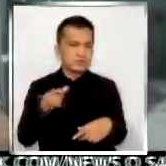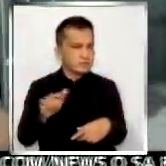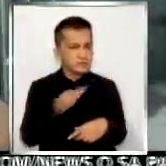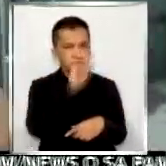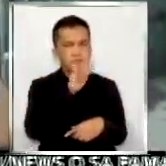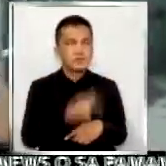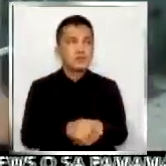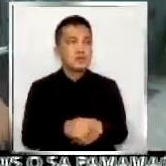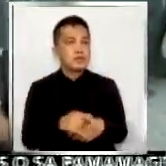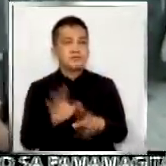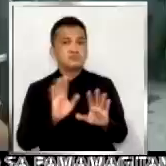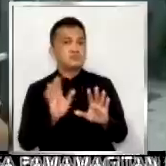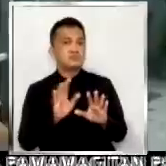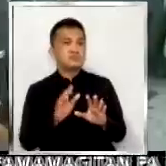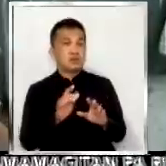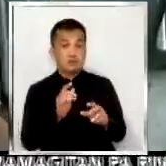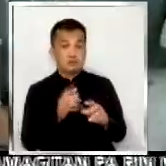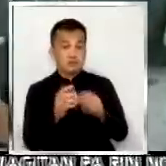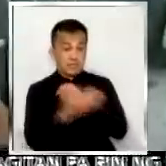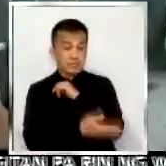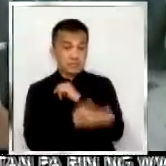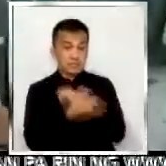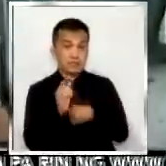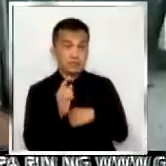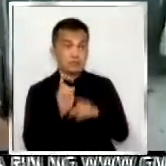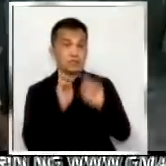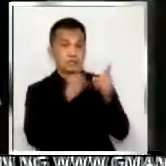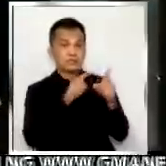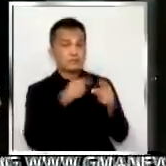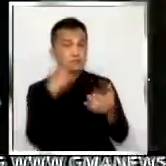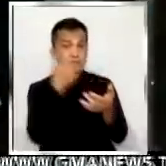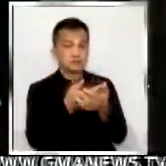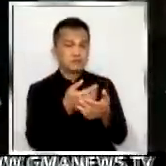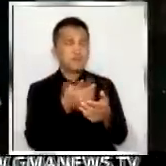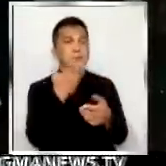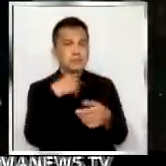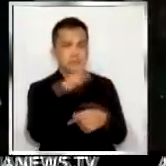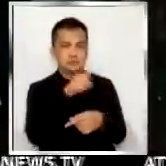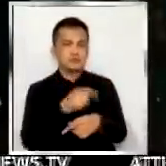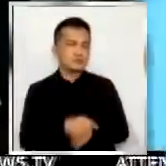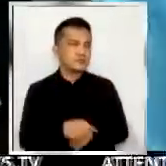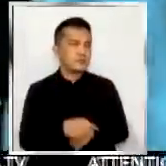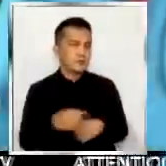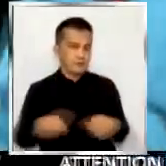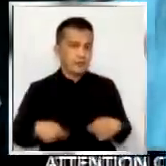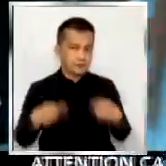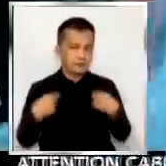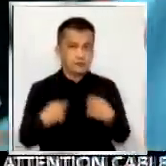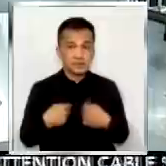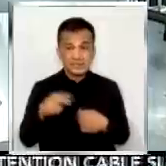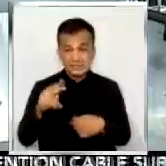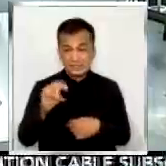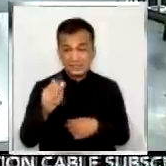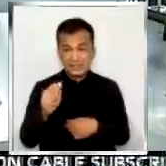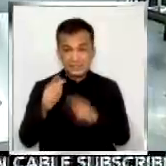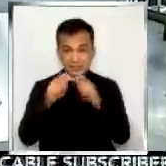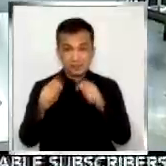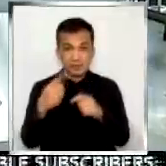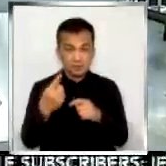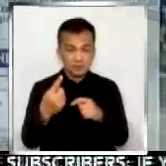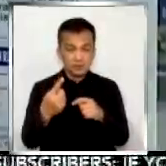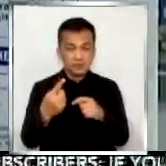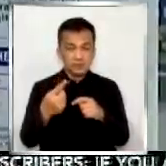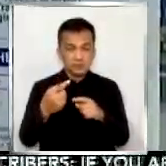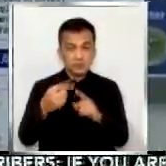siya, maganda naman yung ano nila sa health. Sa NAIA Terminal 1, bukod sa pag-check ng temperature, may disinfection